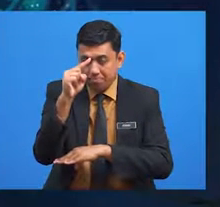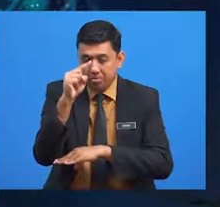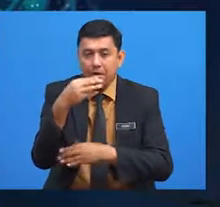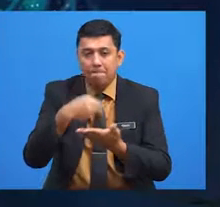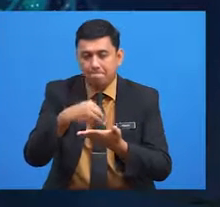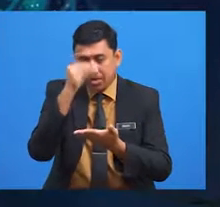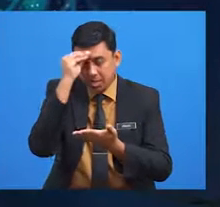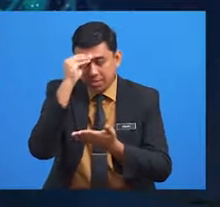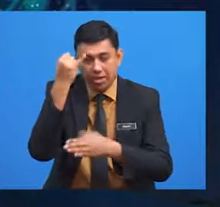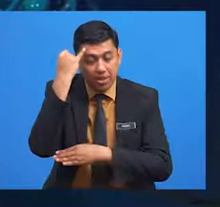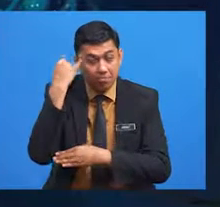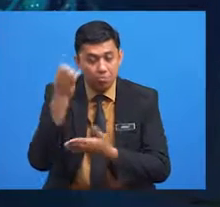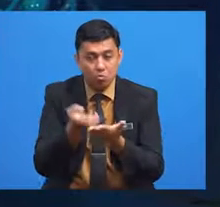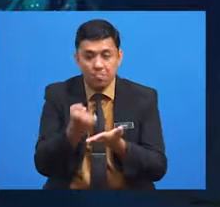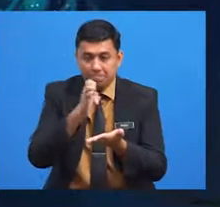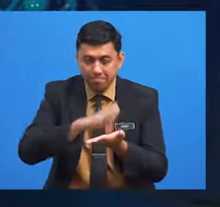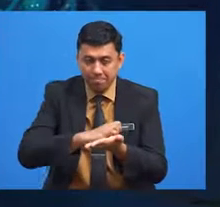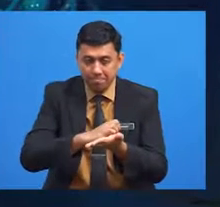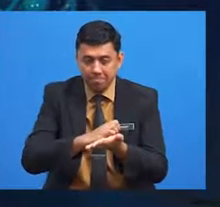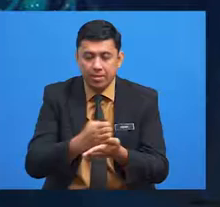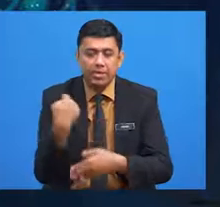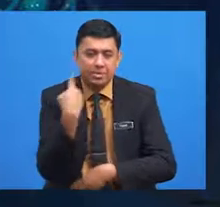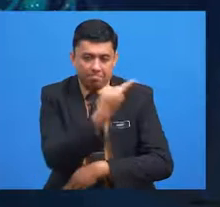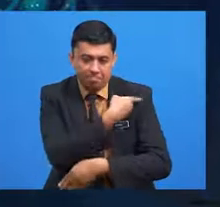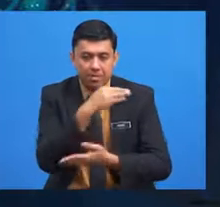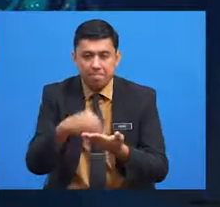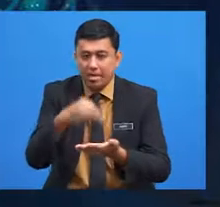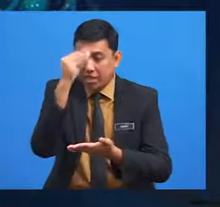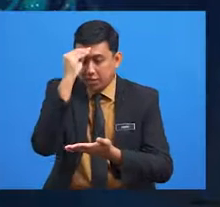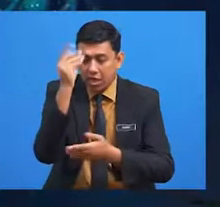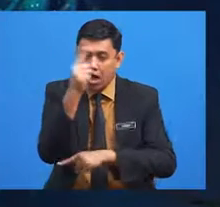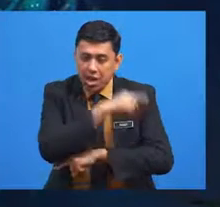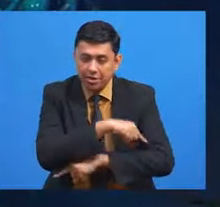menggali ilmu ekonomi yang akan kita terokai hari ini.